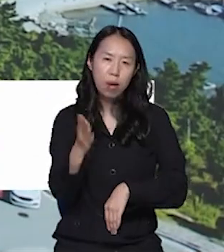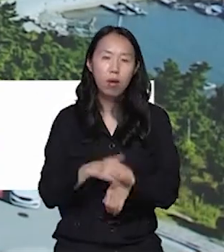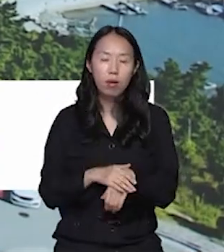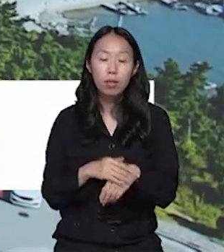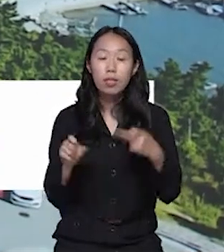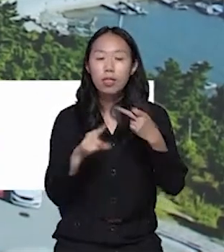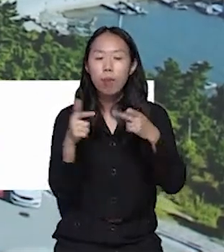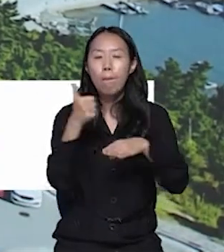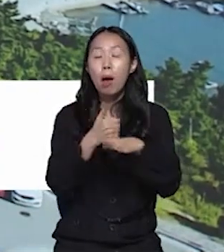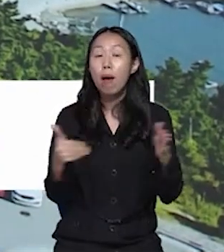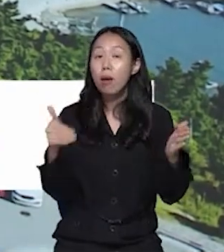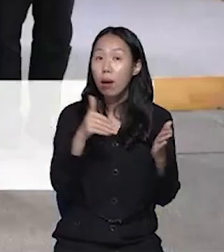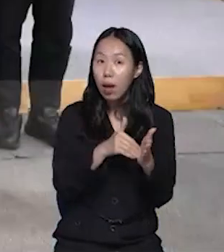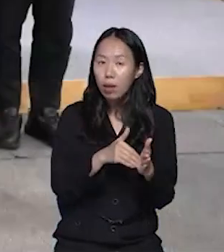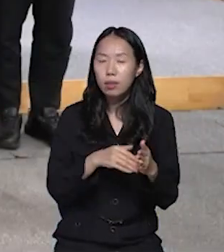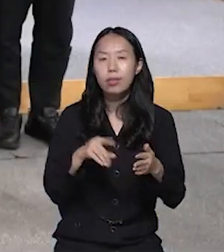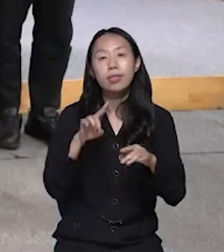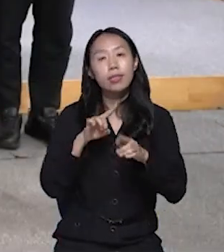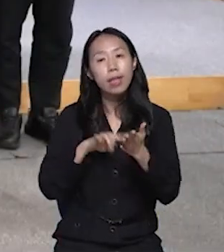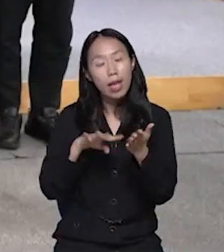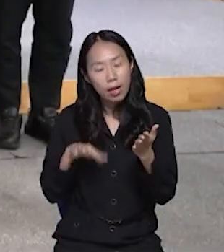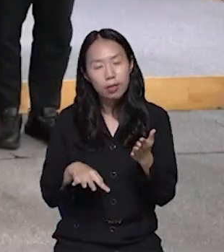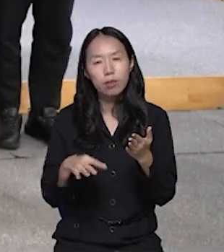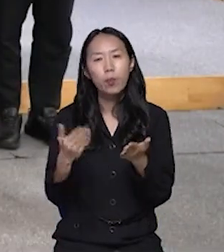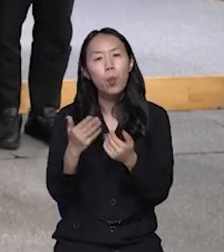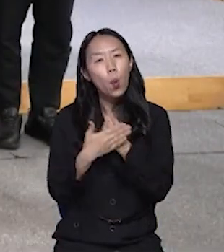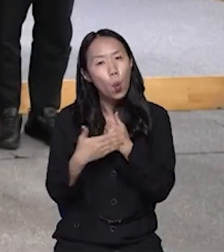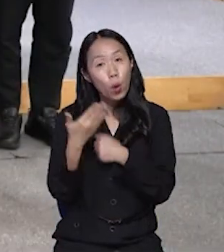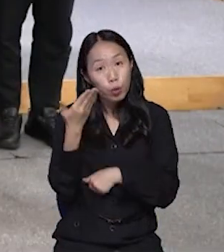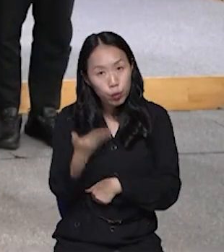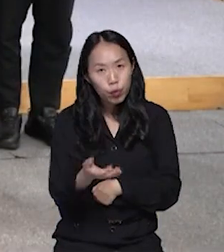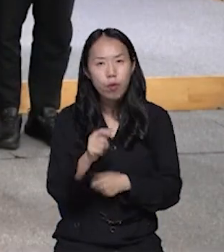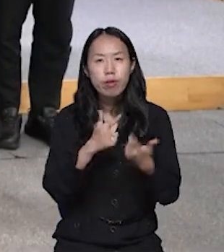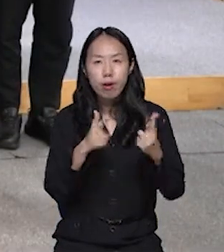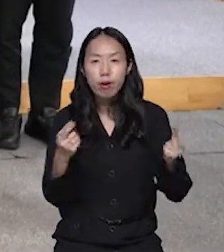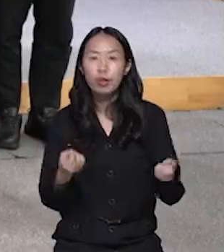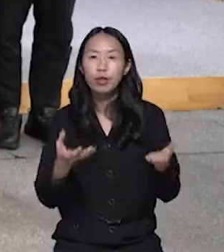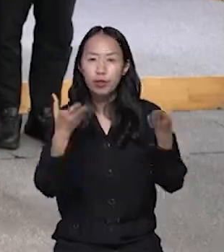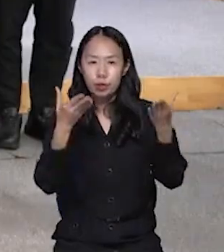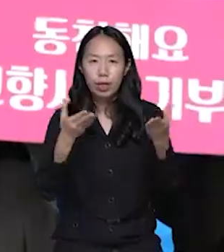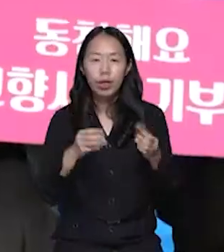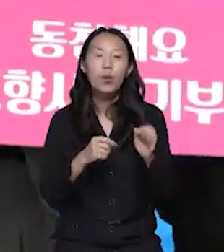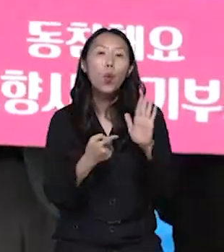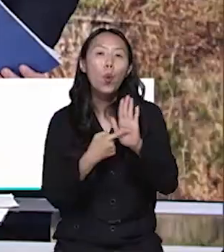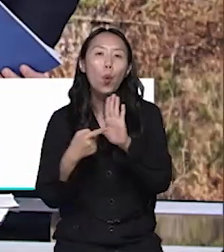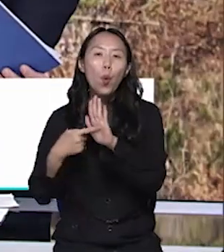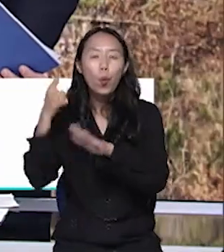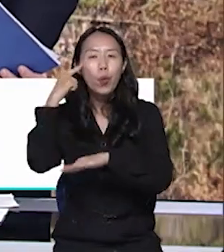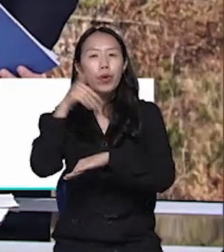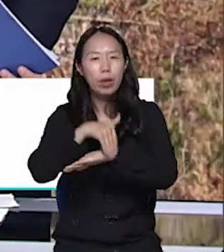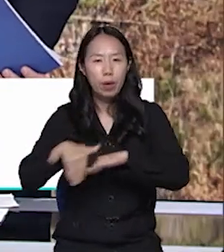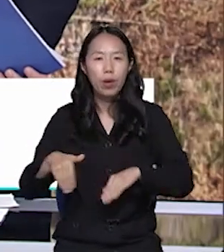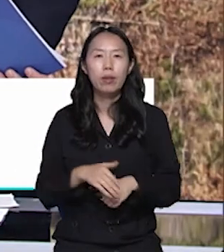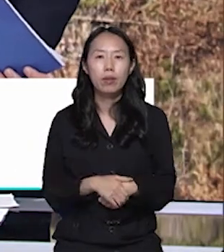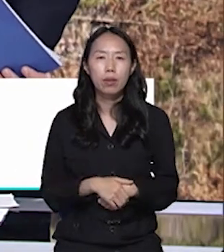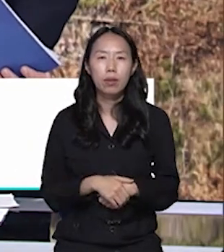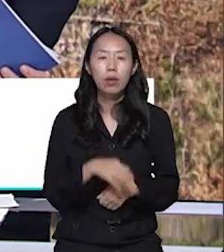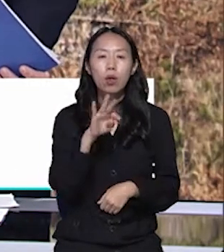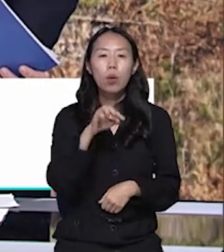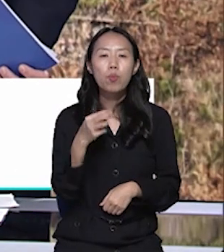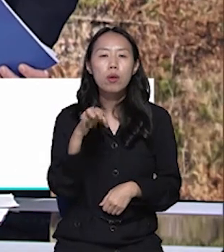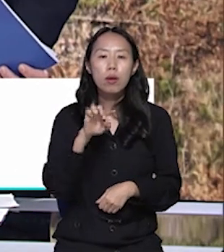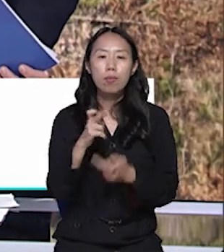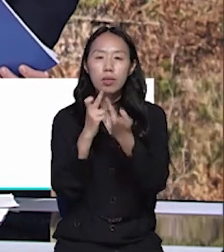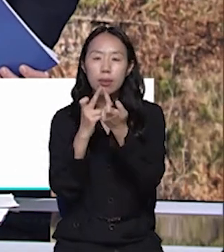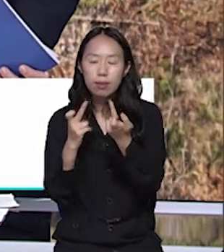연말까지 새 공제 혜택과 각종 이벤트 등을 중점적으로 홍보할 계획입니다 불갑산